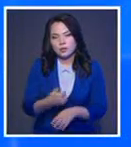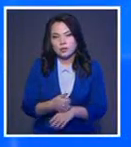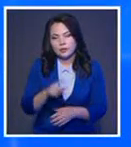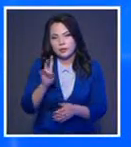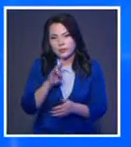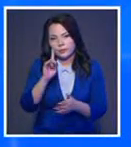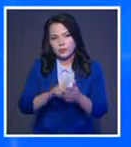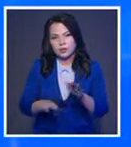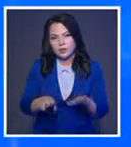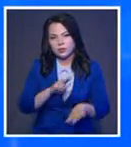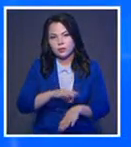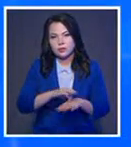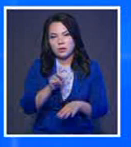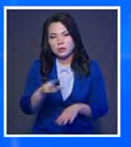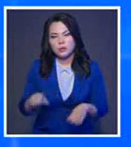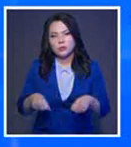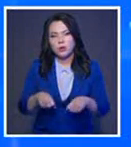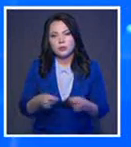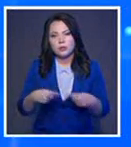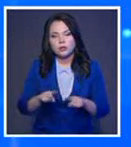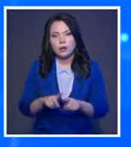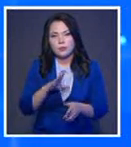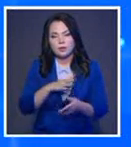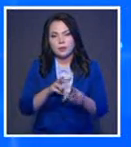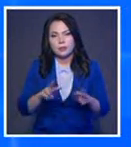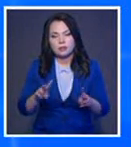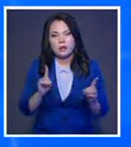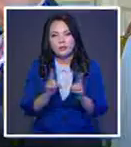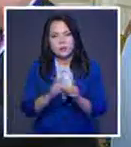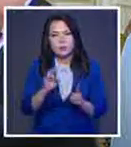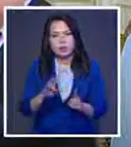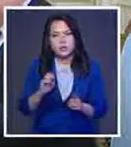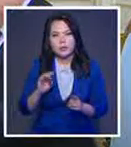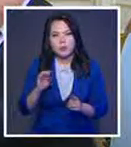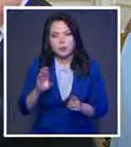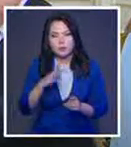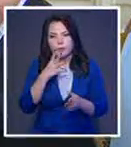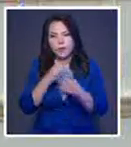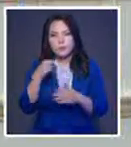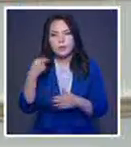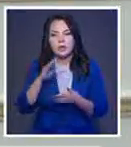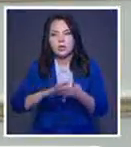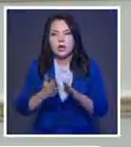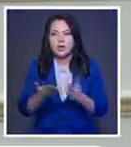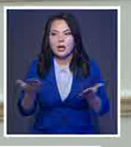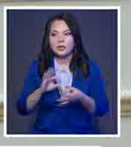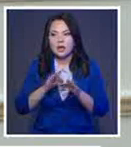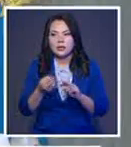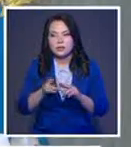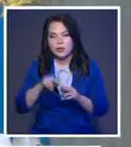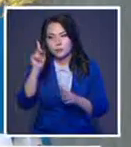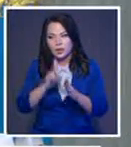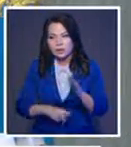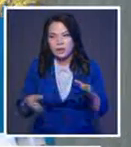Мемлекет басшысы дін істері және азаматтық қоғам министрін қабылдады. Нұрлан Ермекбаев президентке азаматтық қоғамдағы қазіргі жағдай мен дін саласындағы